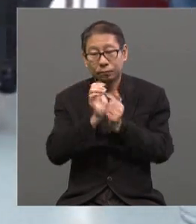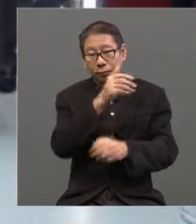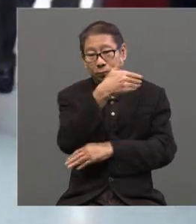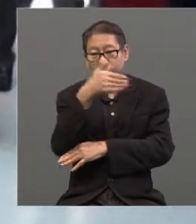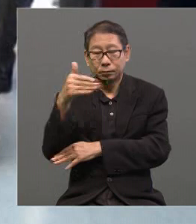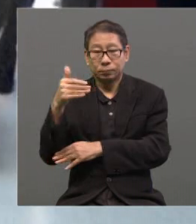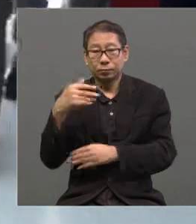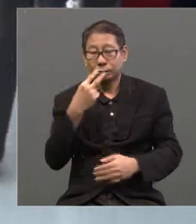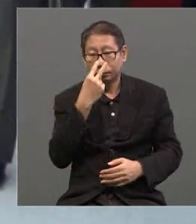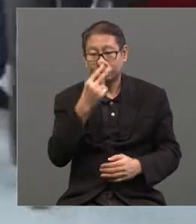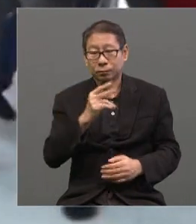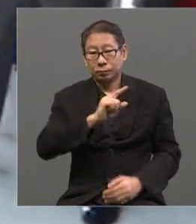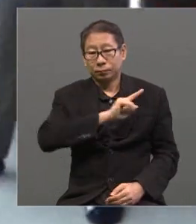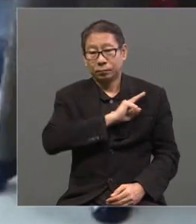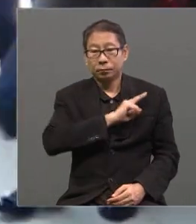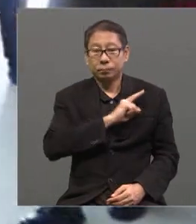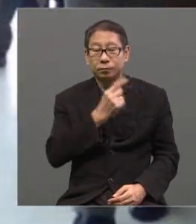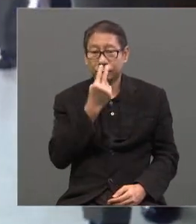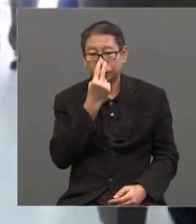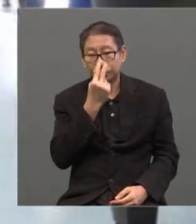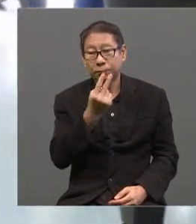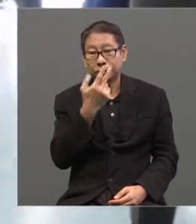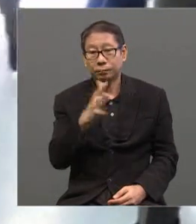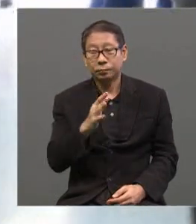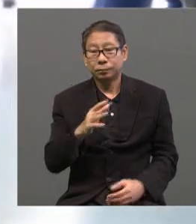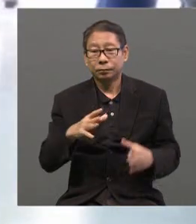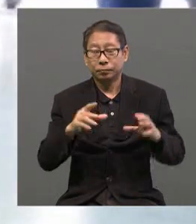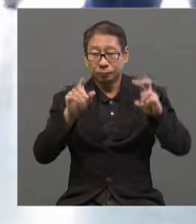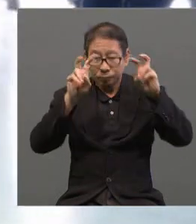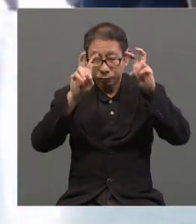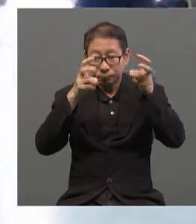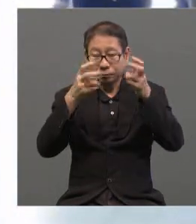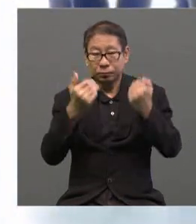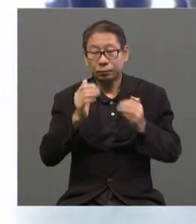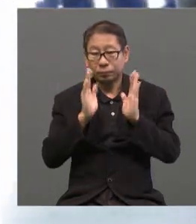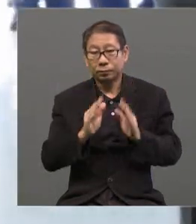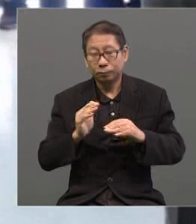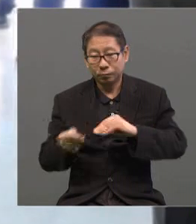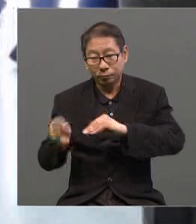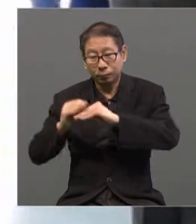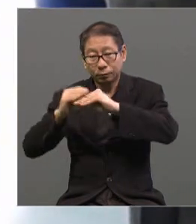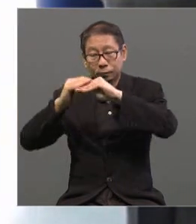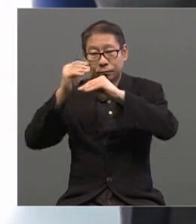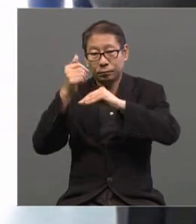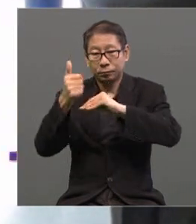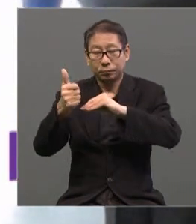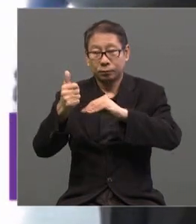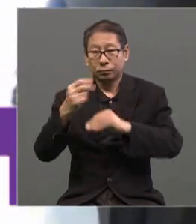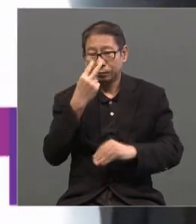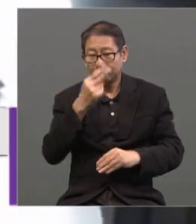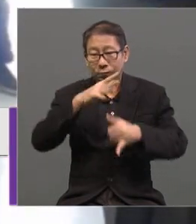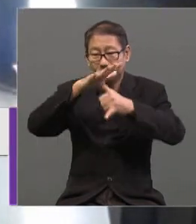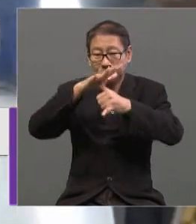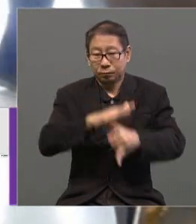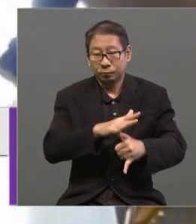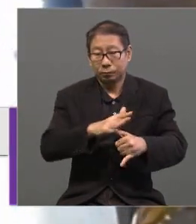ที่ติดตามเร่งรัดคดีด้วยตนเองโดยบอกว่าขณะนี้คดีมีความคืบหน้าไปมากแล้วซึ่งจากการสอบสวนพบว่ามีการทำร้ายเด็กจ